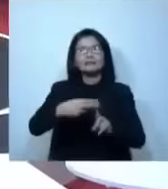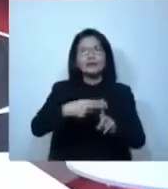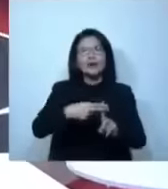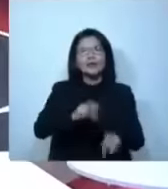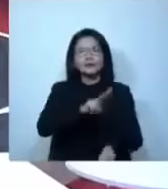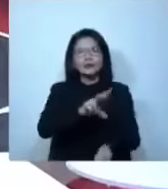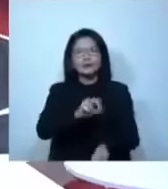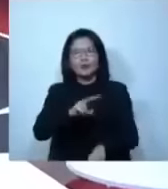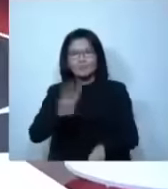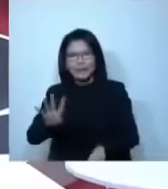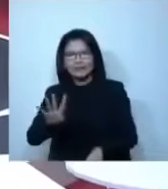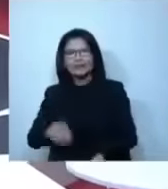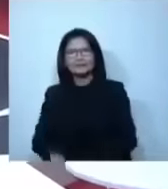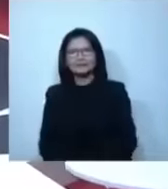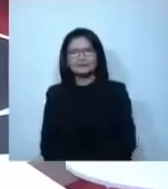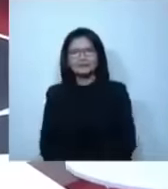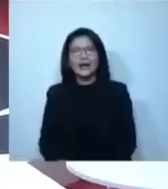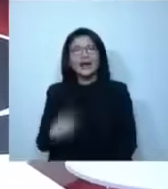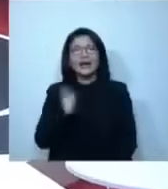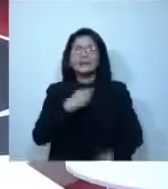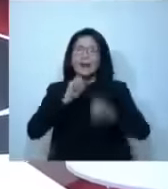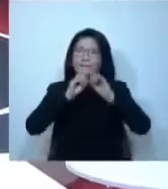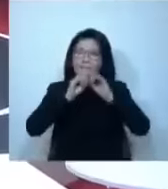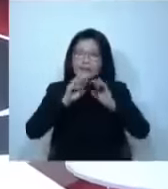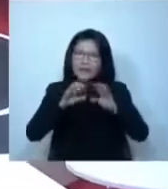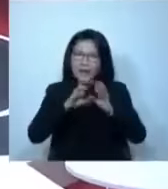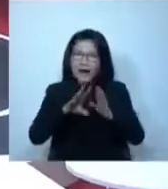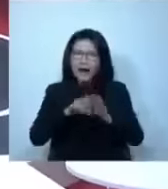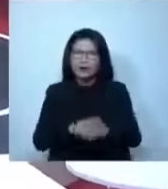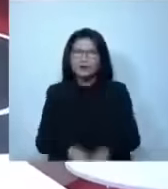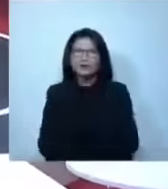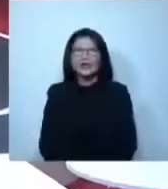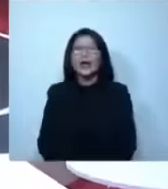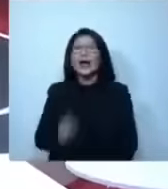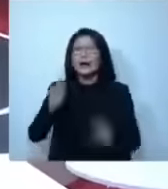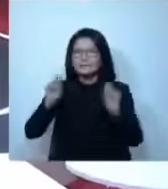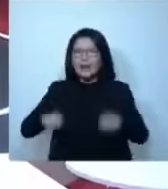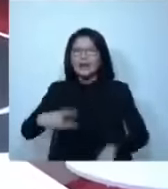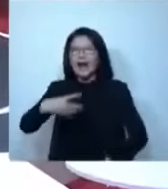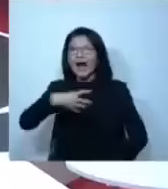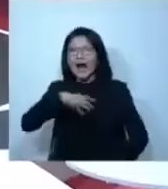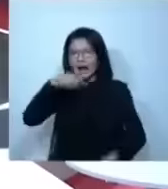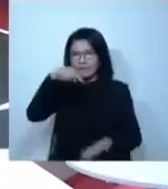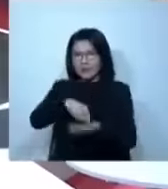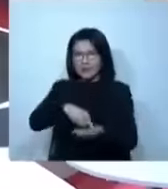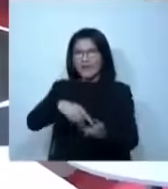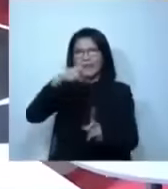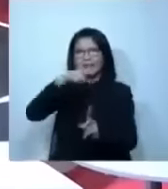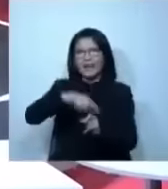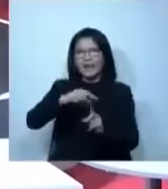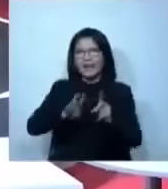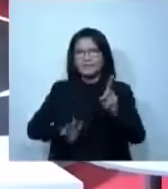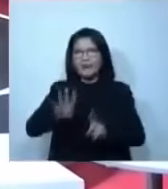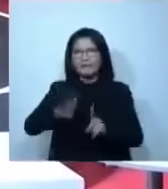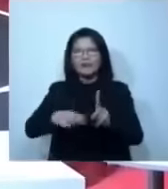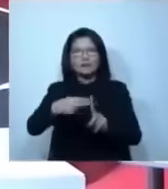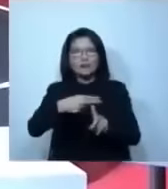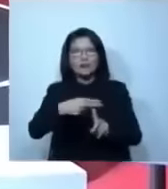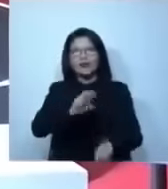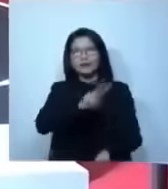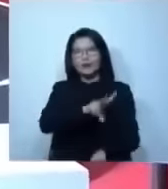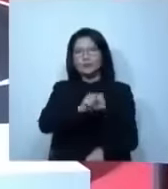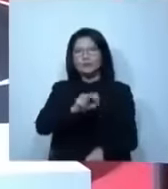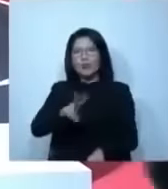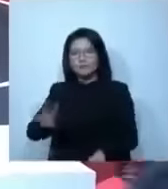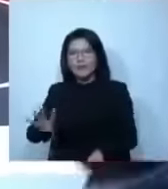2024. Ya, tentunya kami mengimbau jangan sia-siakan hak pilih Anda pada 14 Februari